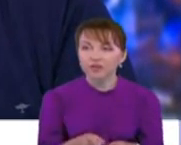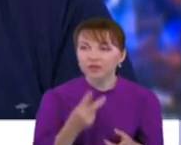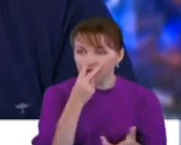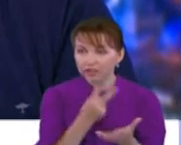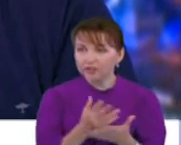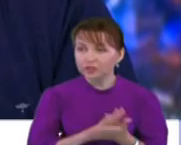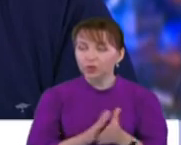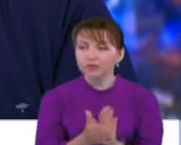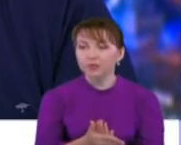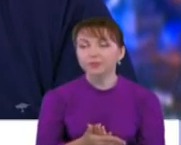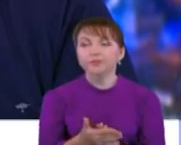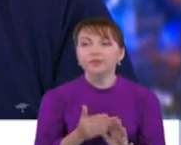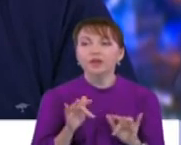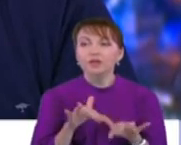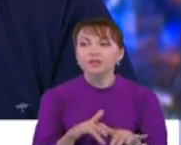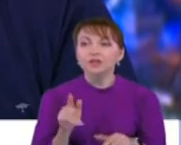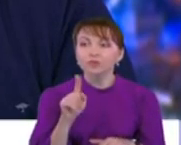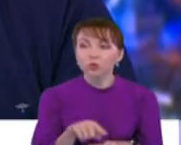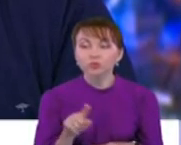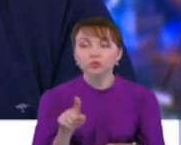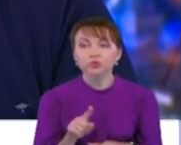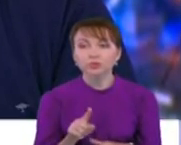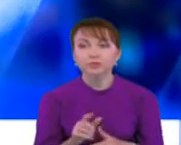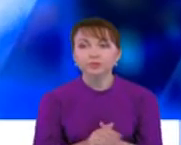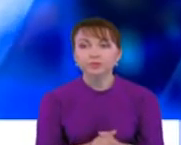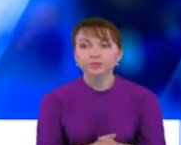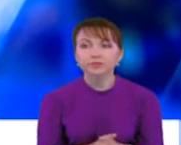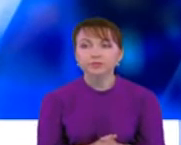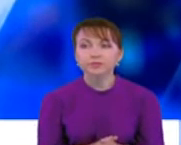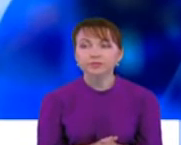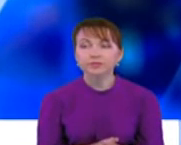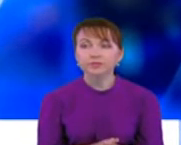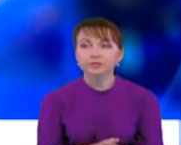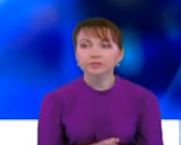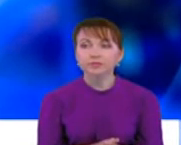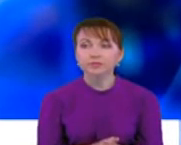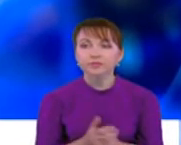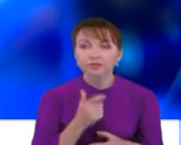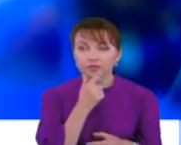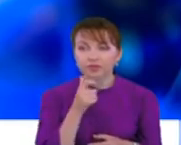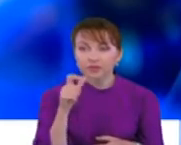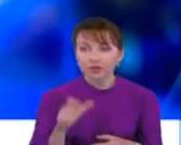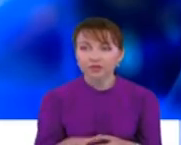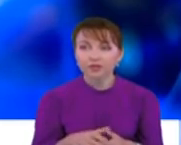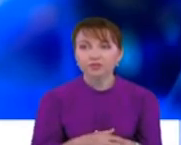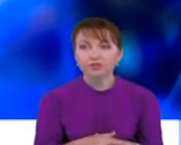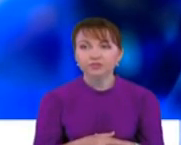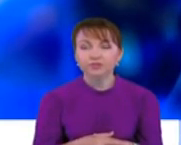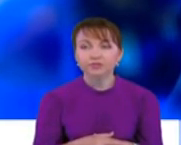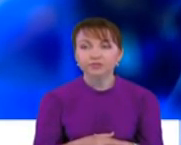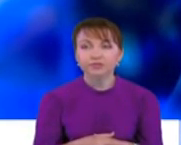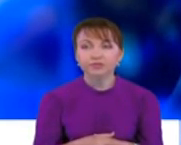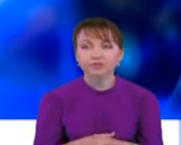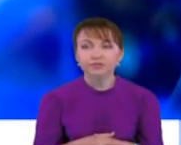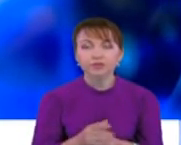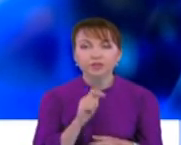Ну, діло в тому, що глядач, скажімо так, от,